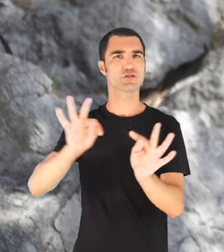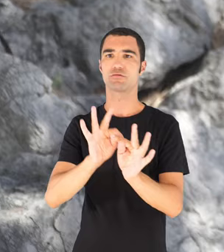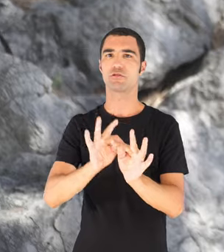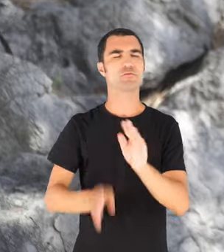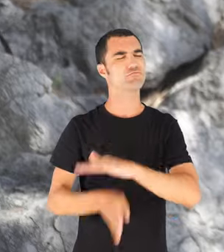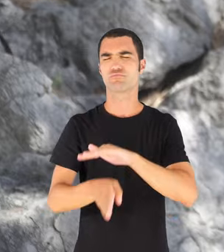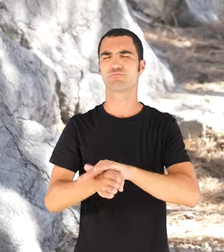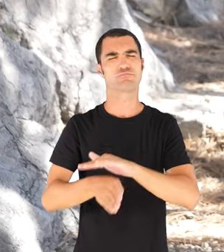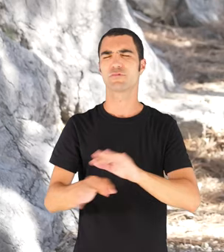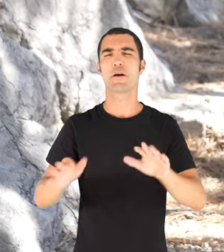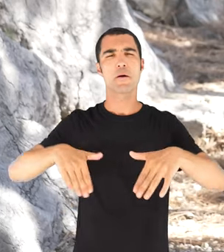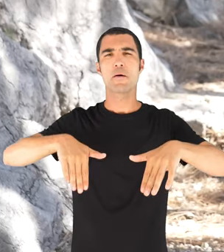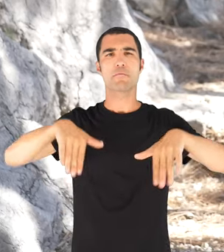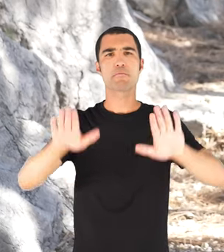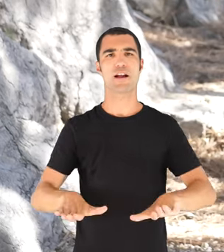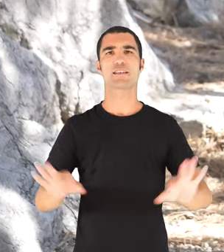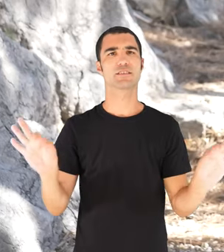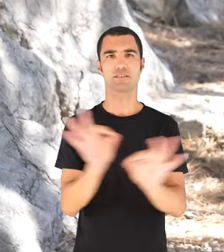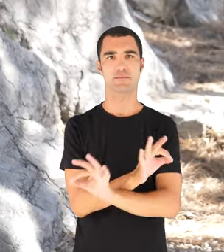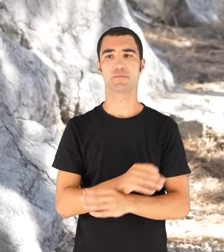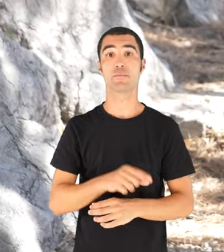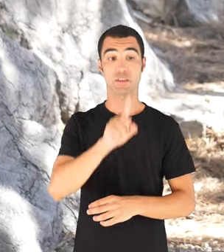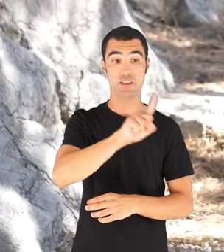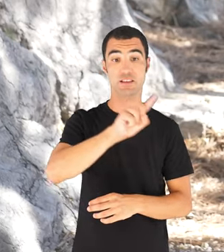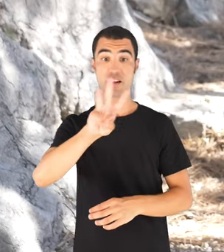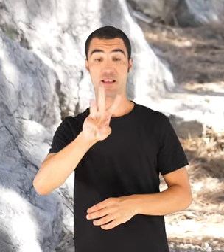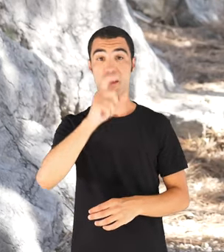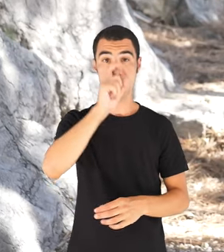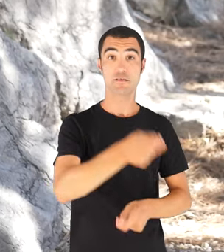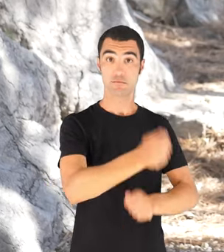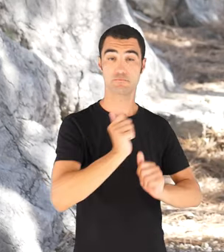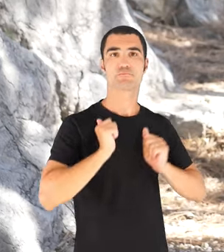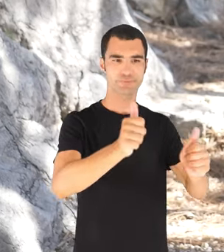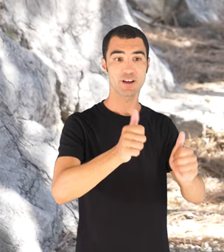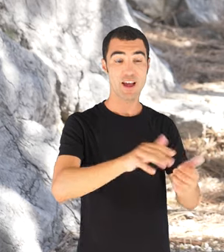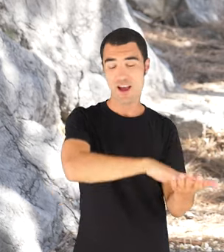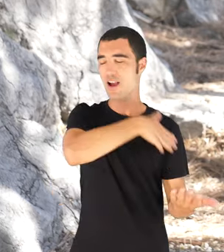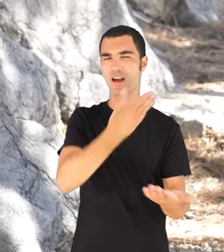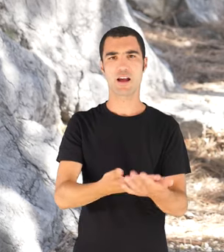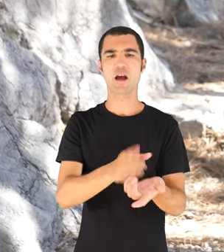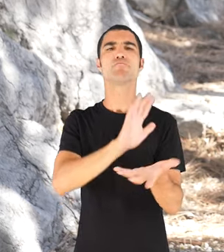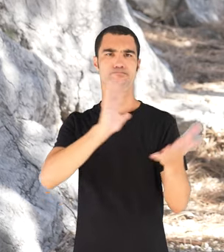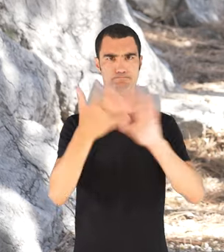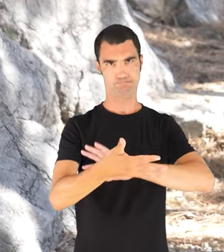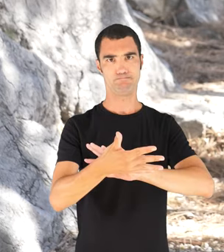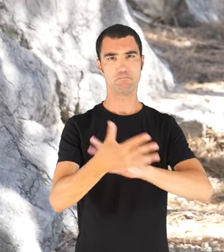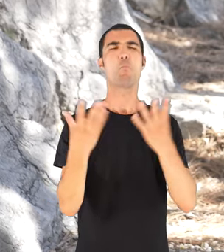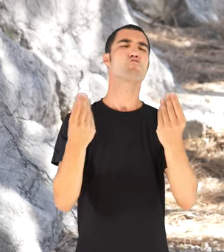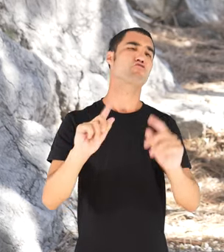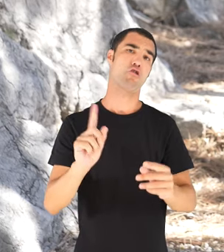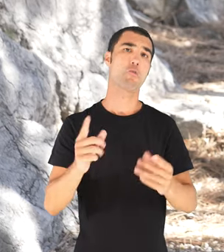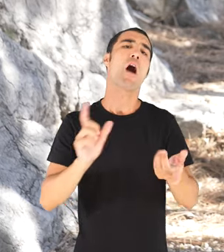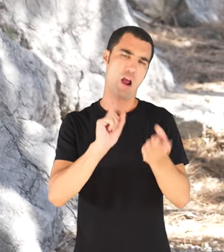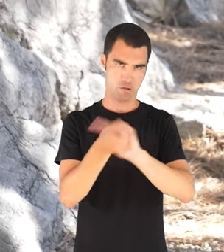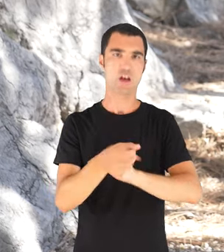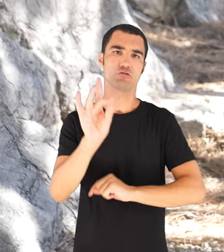ara, sense aturar. Des dels 13 anys que vaig començar a pescar, la pesca ha canviat, no molt, sí